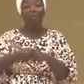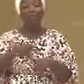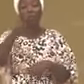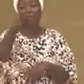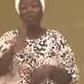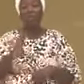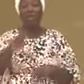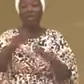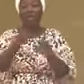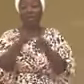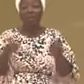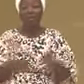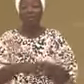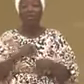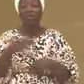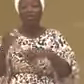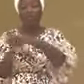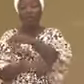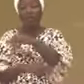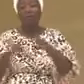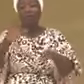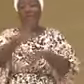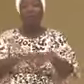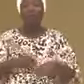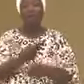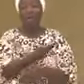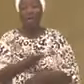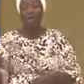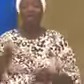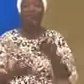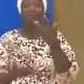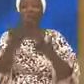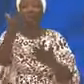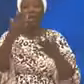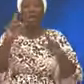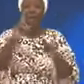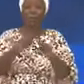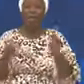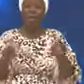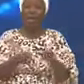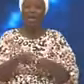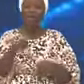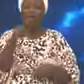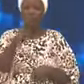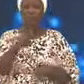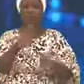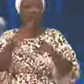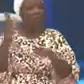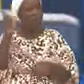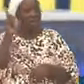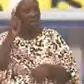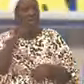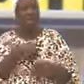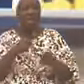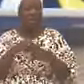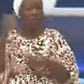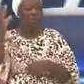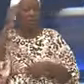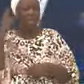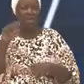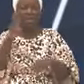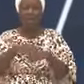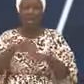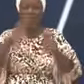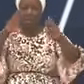dans le feu alors qu'ils écoutent l'abêtissement et tu acceptes l'abêtissement es